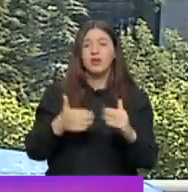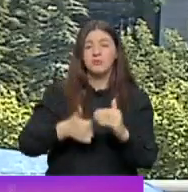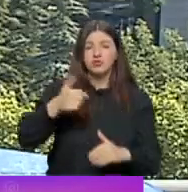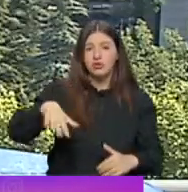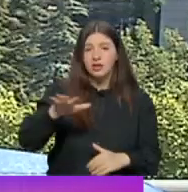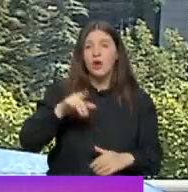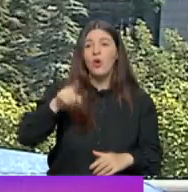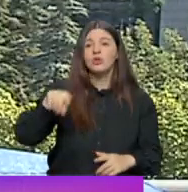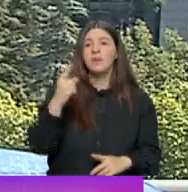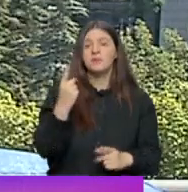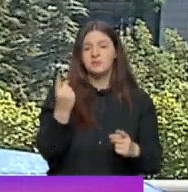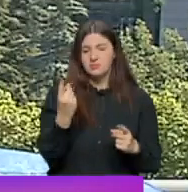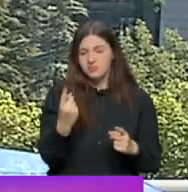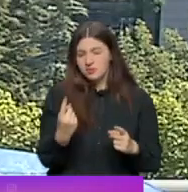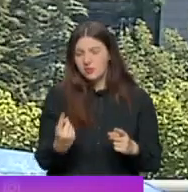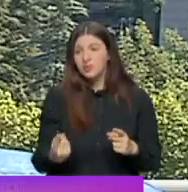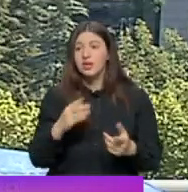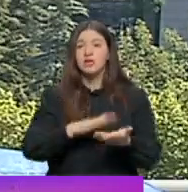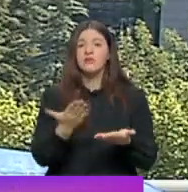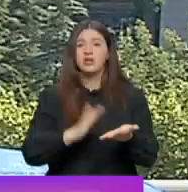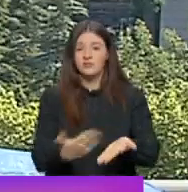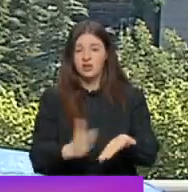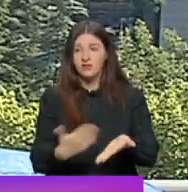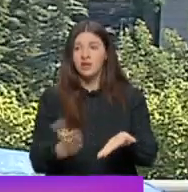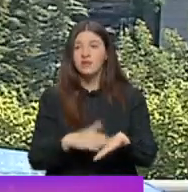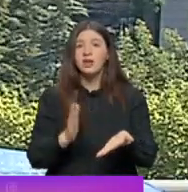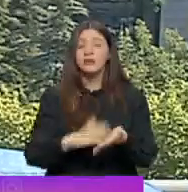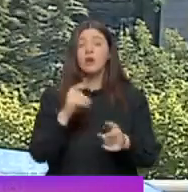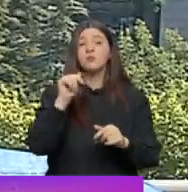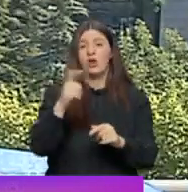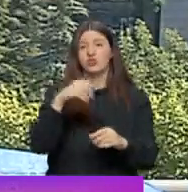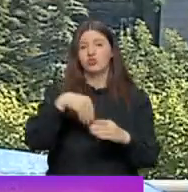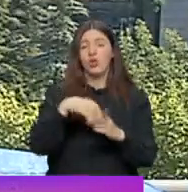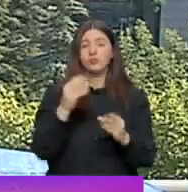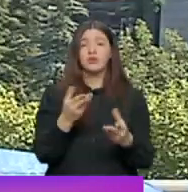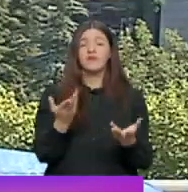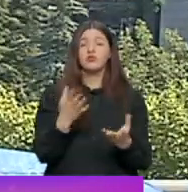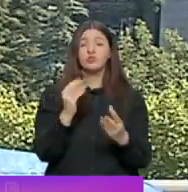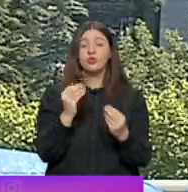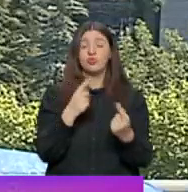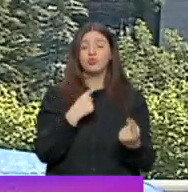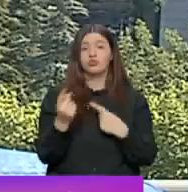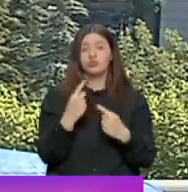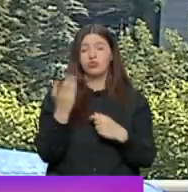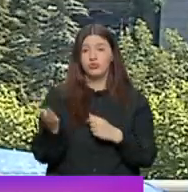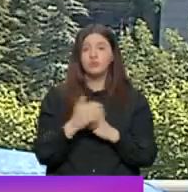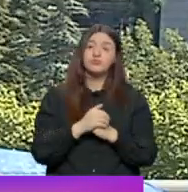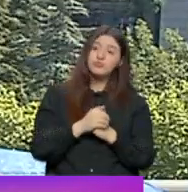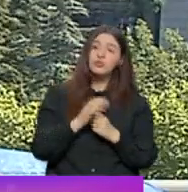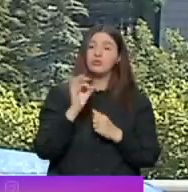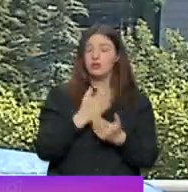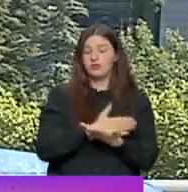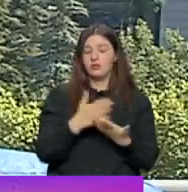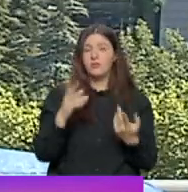başkanları, onlar birer birer istifalarını vermişti. Yine bu ay içinde olmuştu ve yine çokça konuşulmuştu. Şöyle